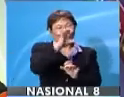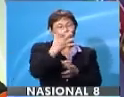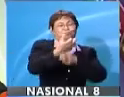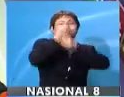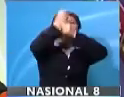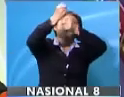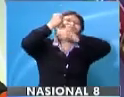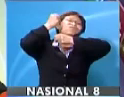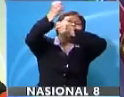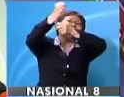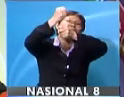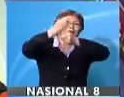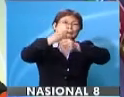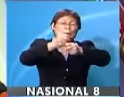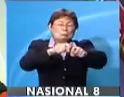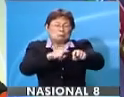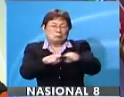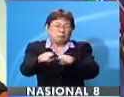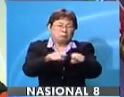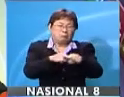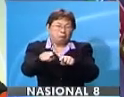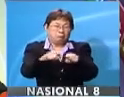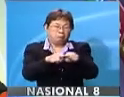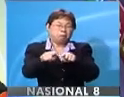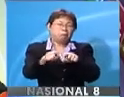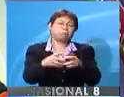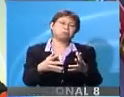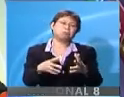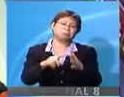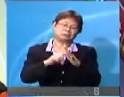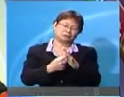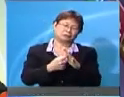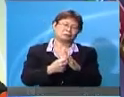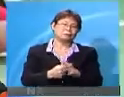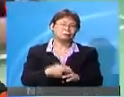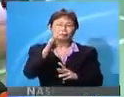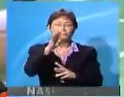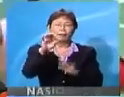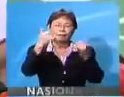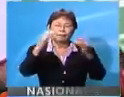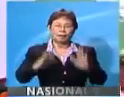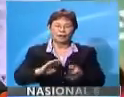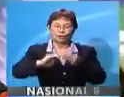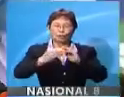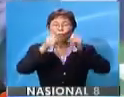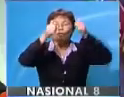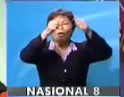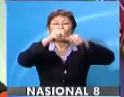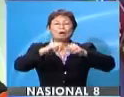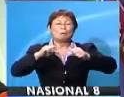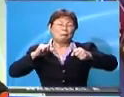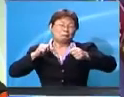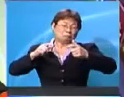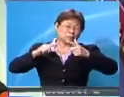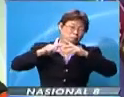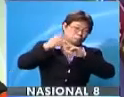pertamanya apabila bermula garang di set pertama. Bekas pemain nombor 1 dunia itu menguasai sejak